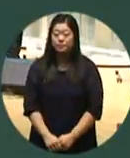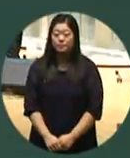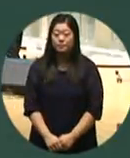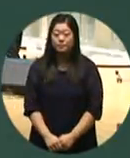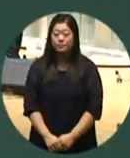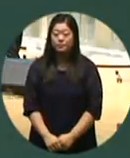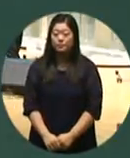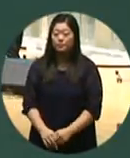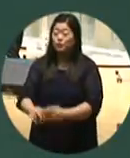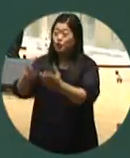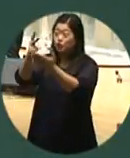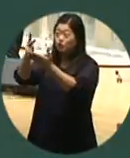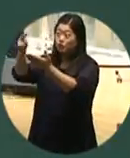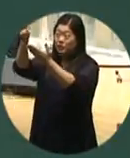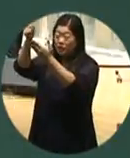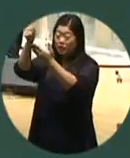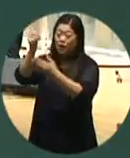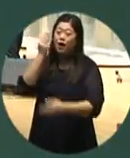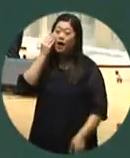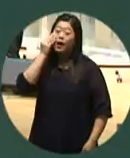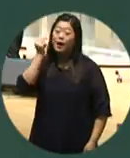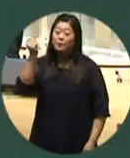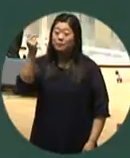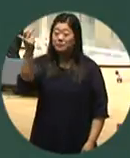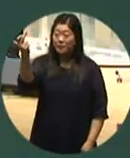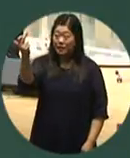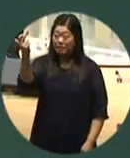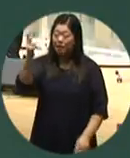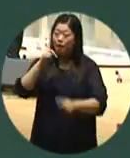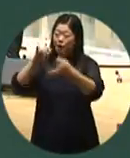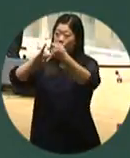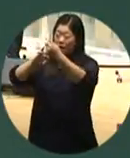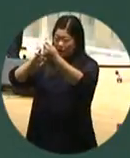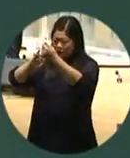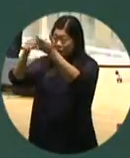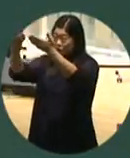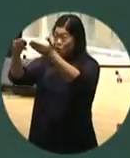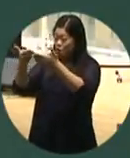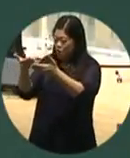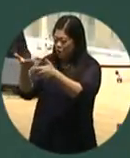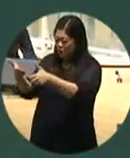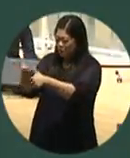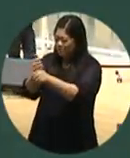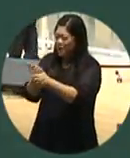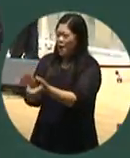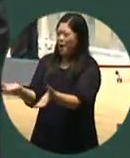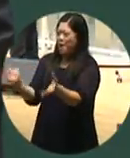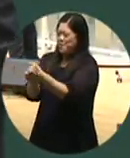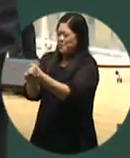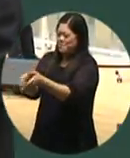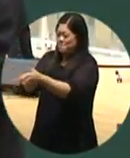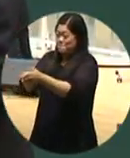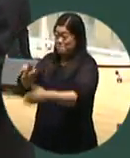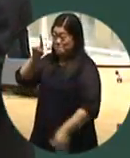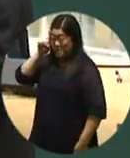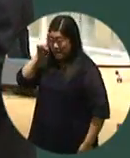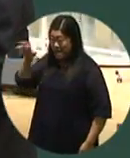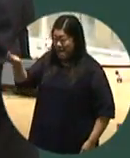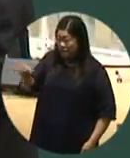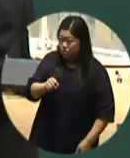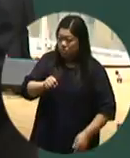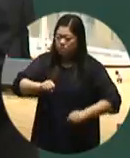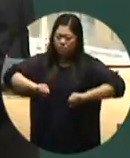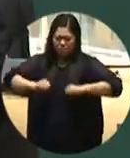주께서 감람산에서 주신 언약을 확실하게 붙잡고 올인해라. So grab firmly to the covenant that